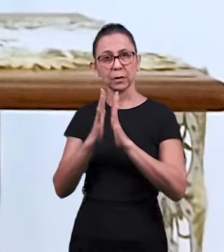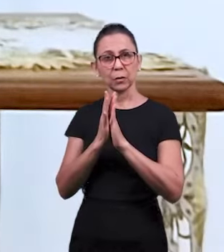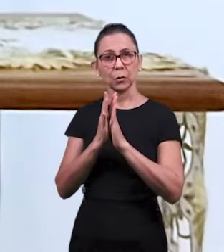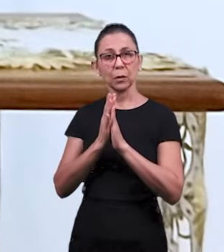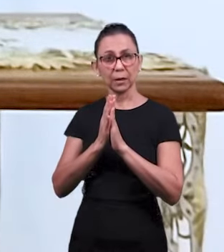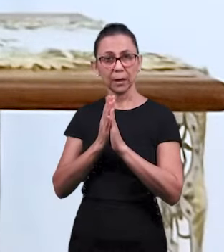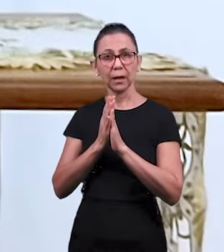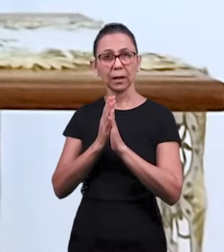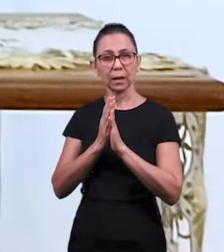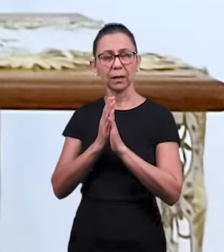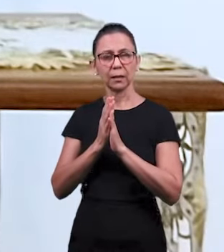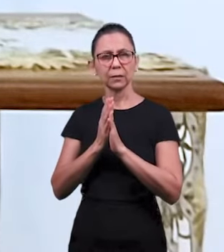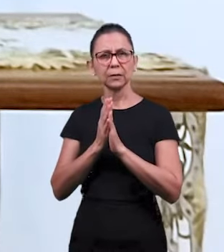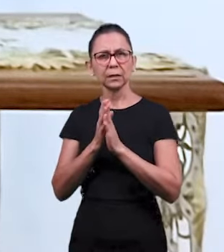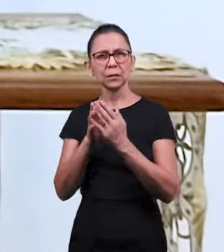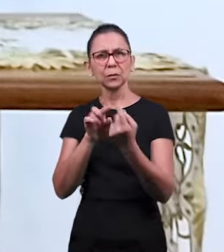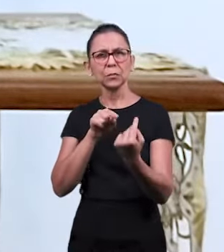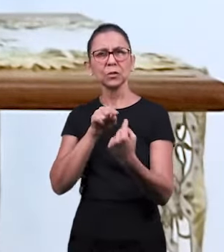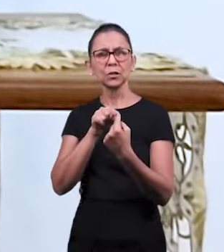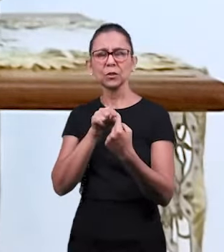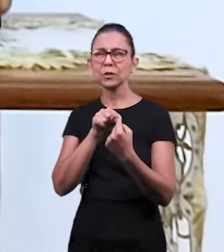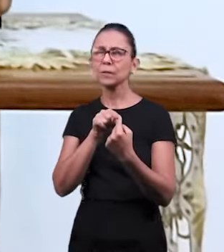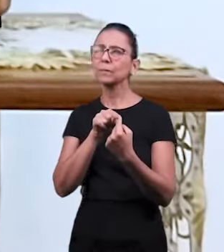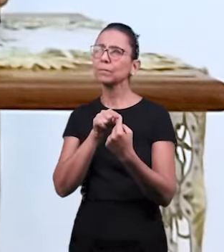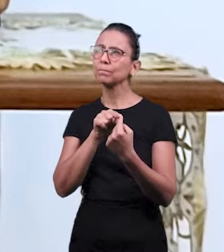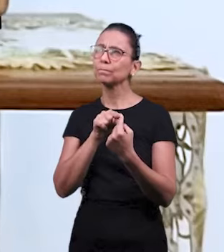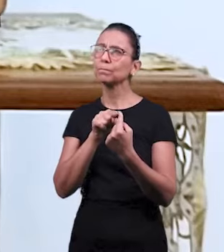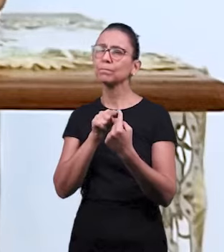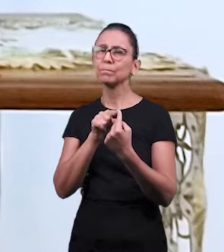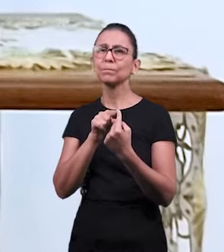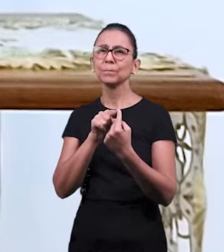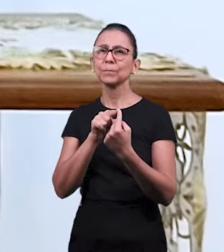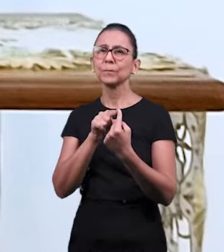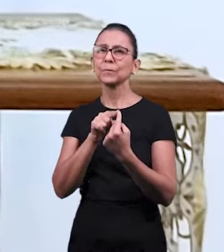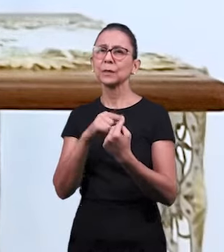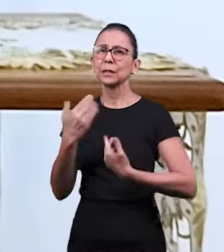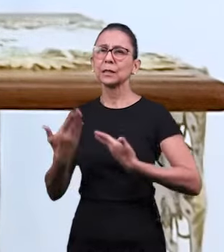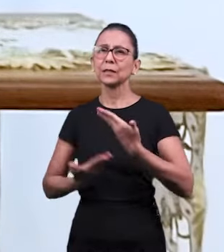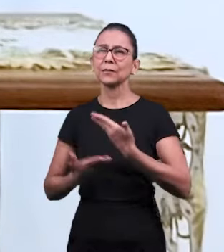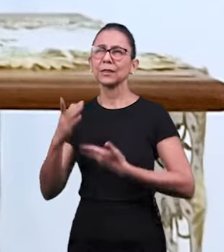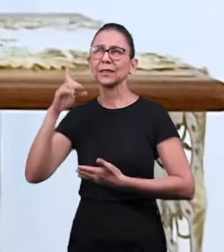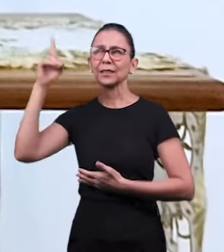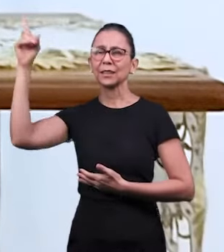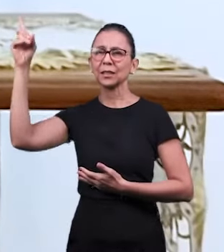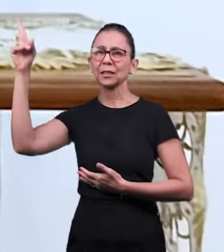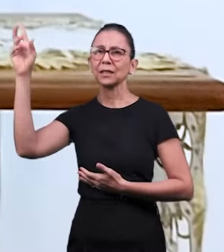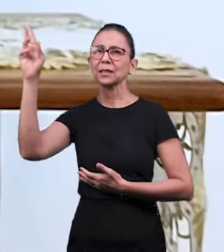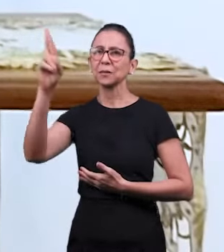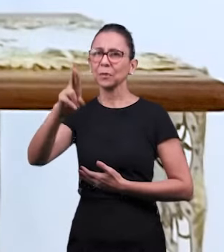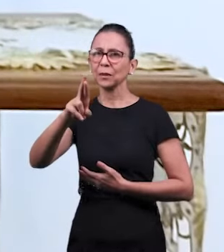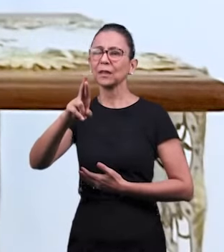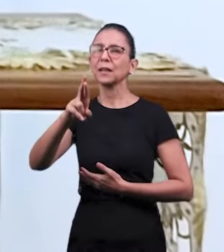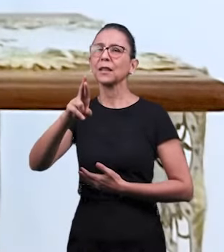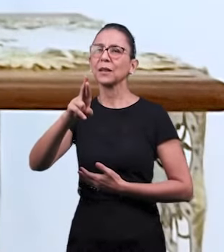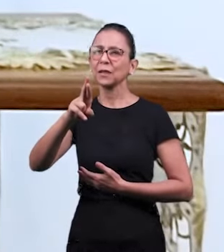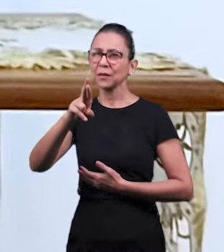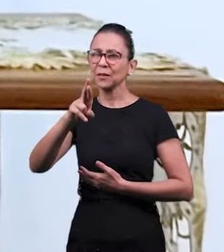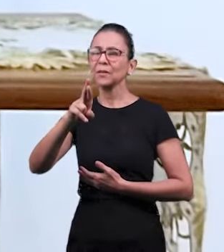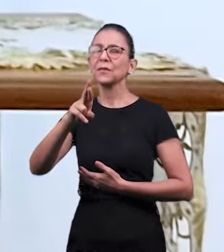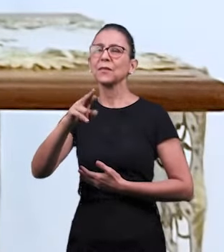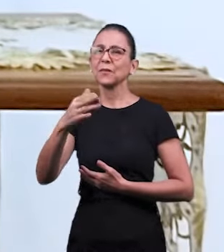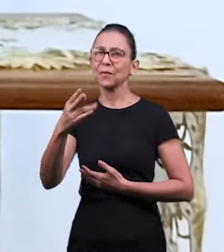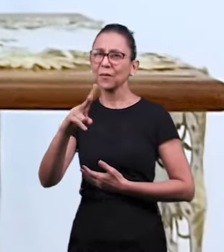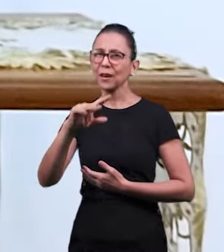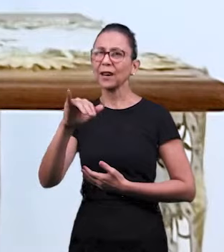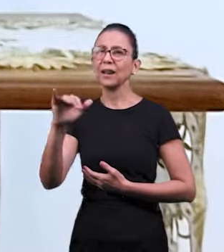лица Его и возжелаешь исполнить волю Его, Он ответит тебе. И Он будет говорить к тебе через Слово Свое.